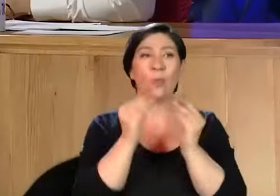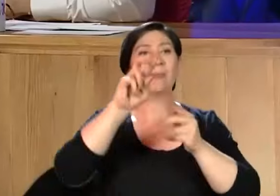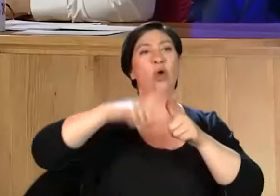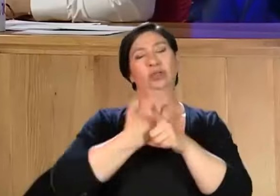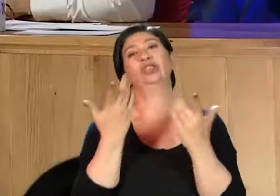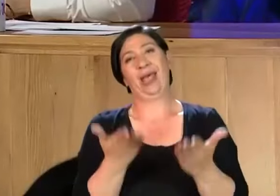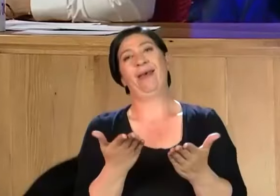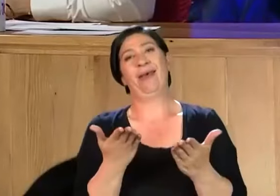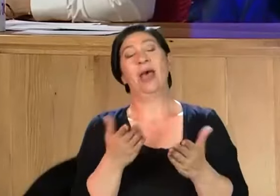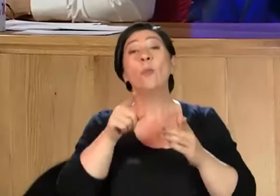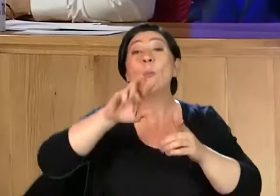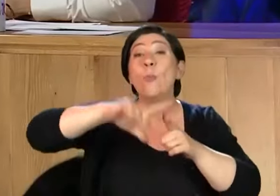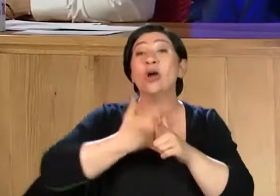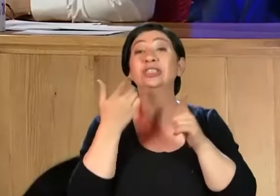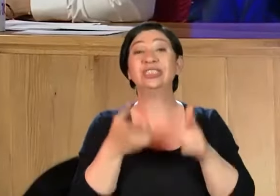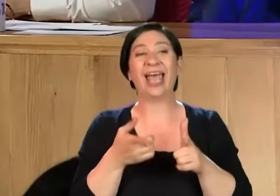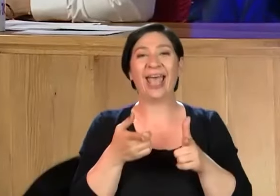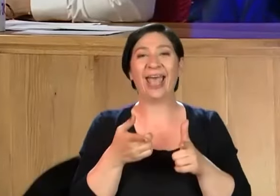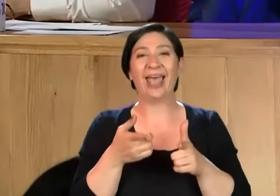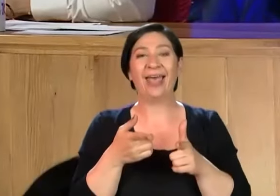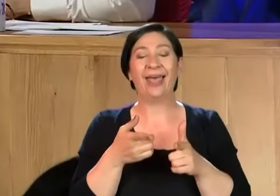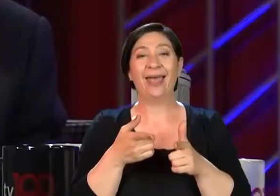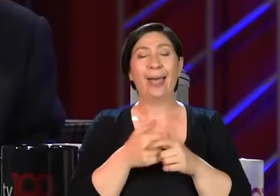proje aslında. Bu proje